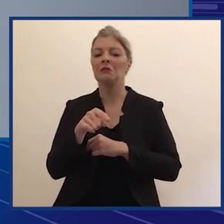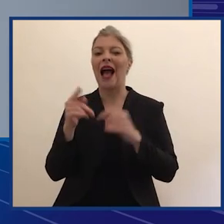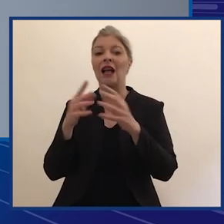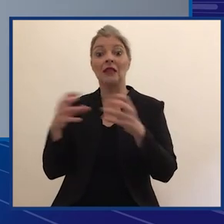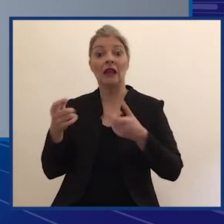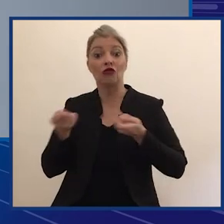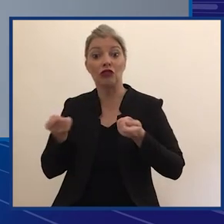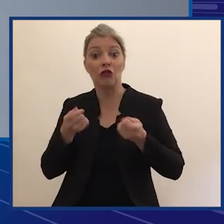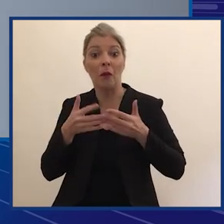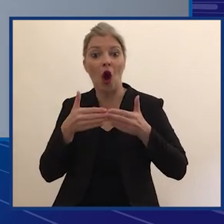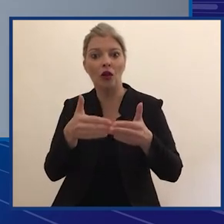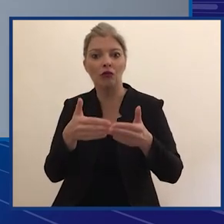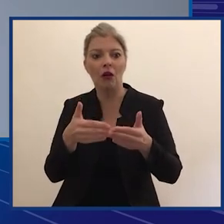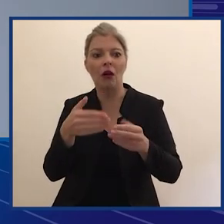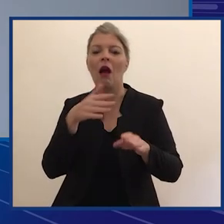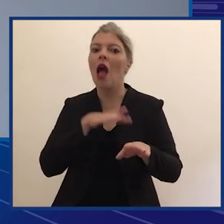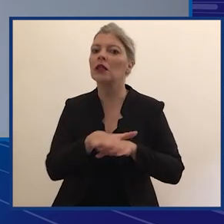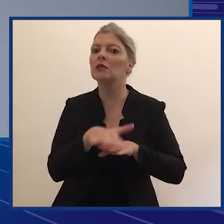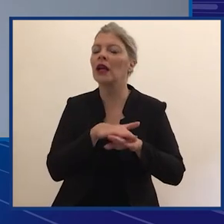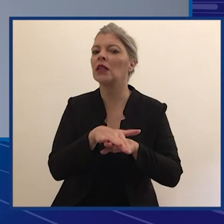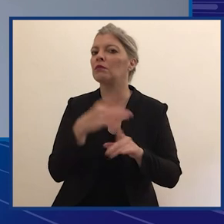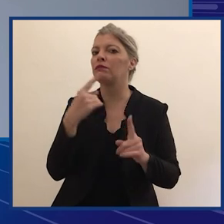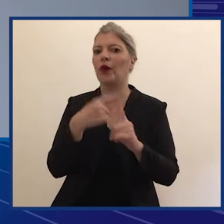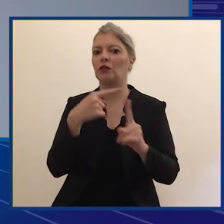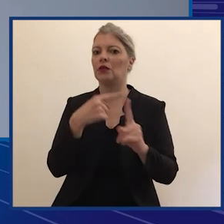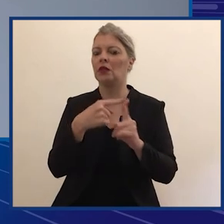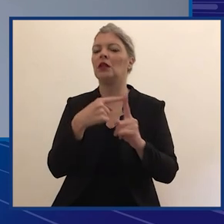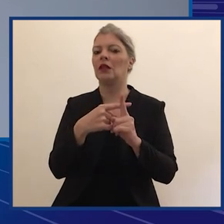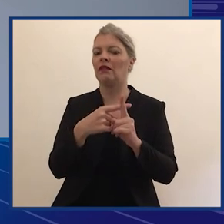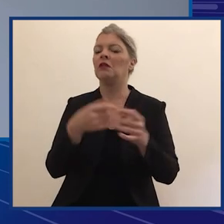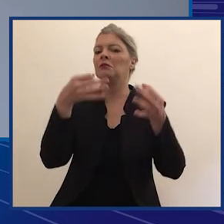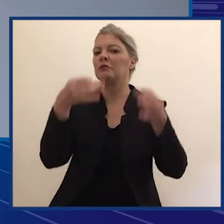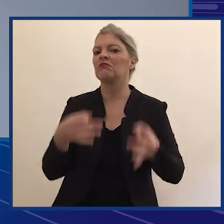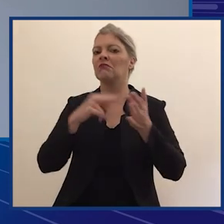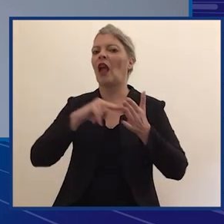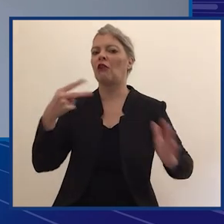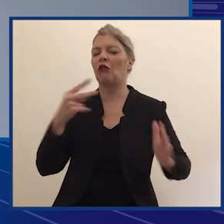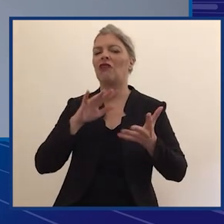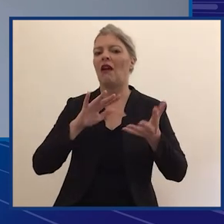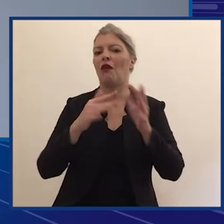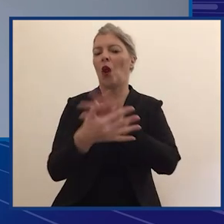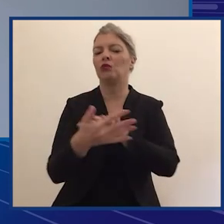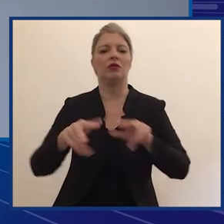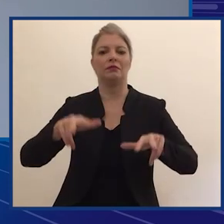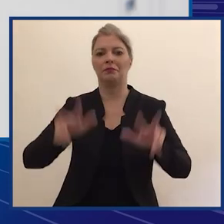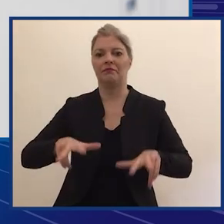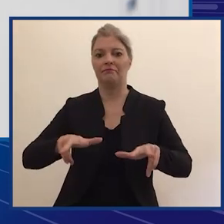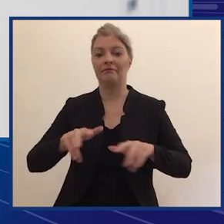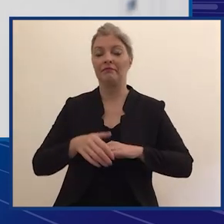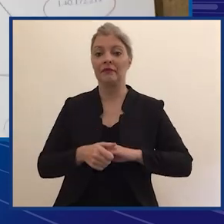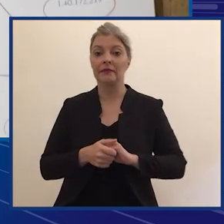il porto, hanno accumulato un'esperienza e ha permesso loro di decidere come far evolvere le tecnologie di comunicazione che loro adottavano.